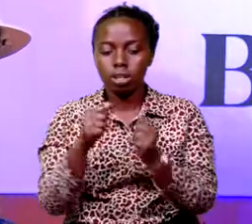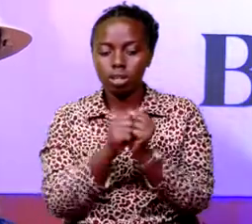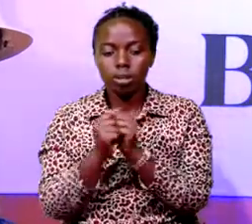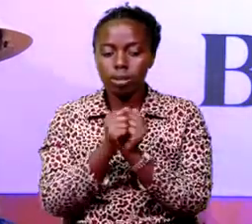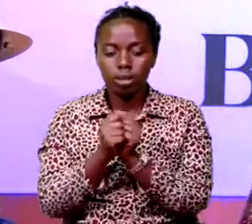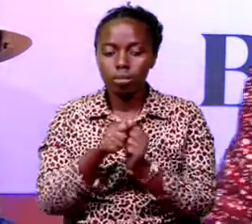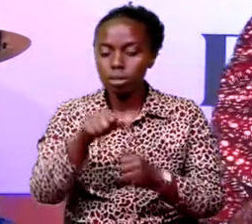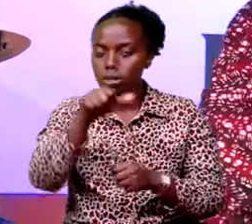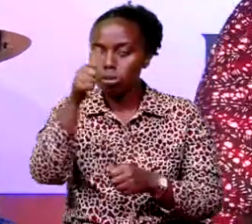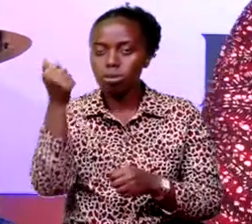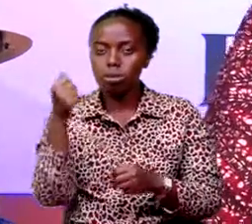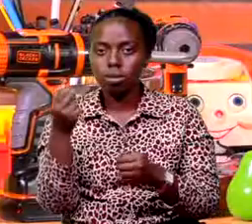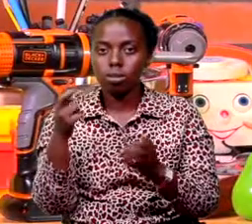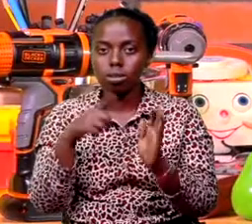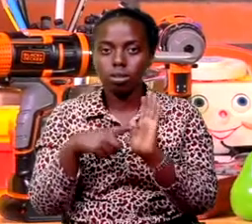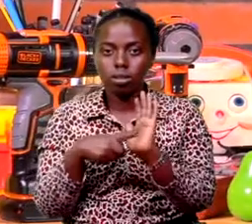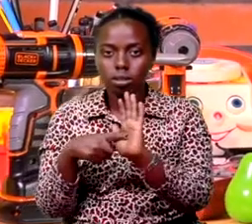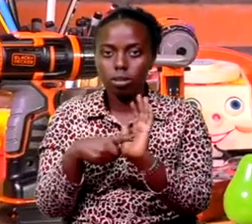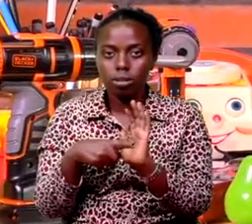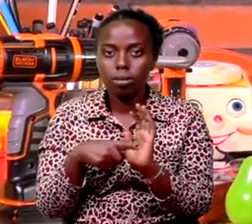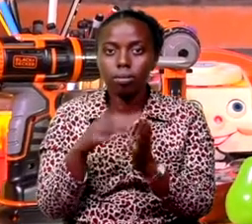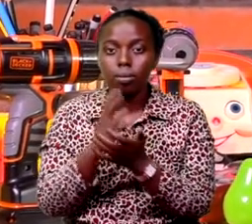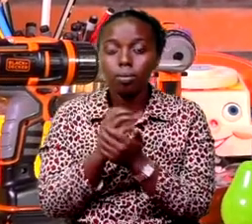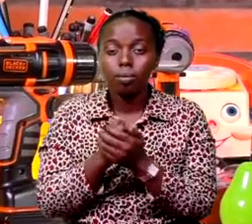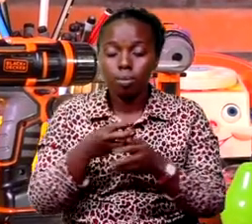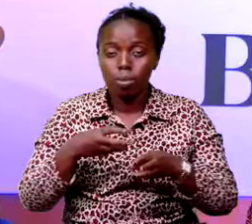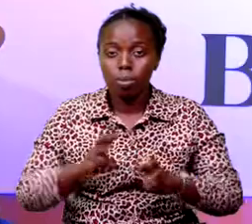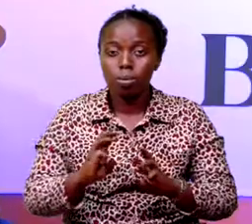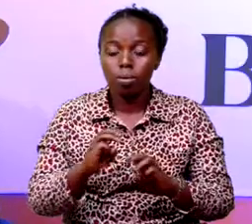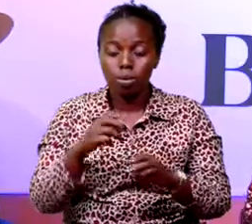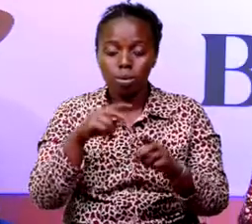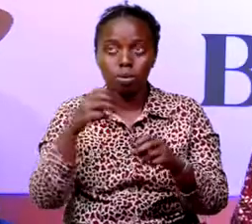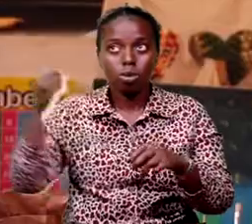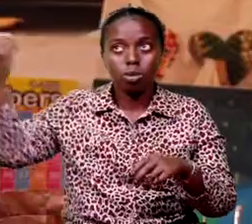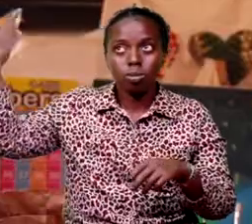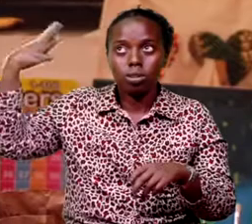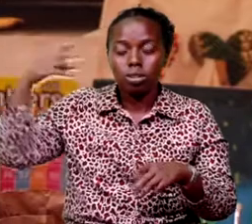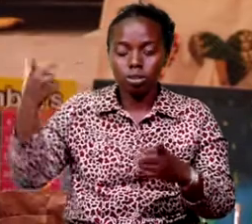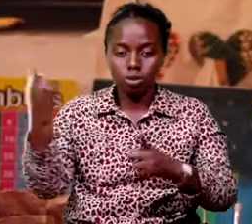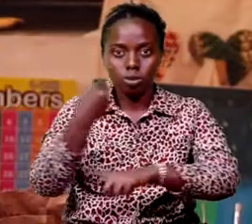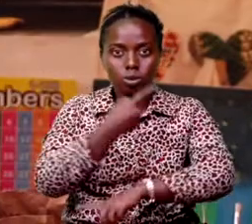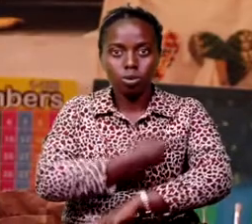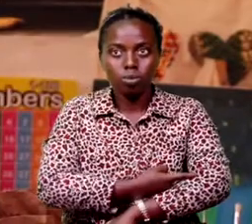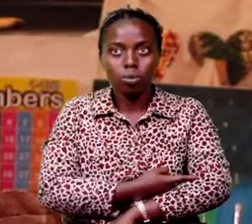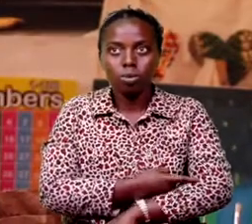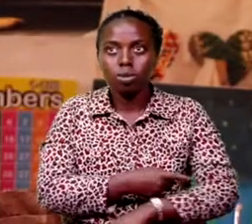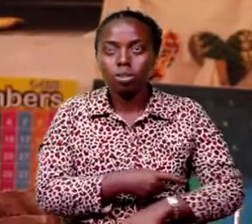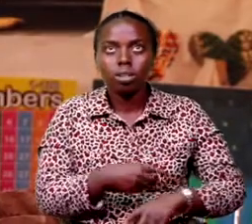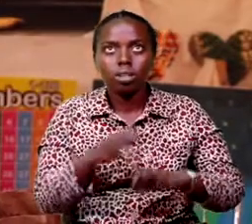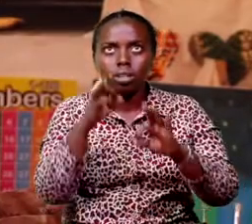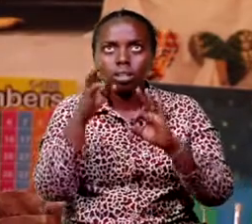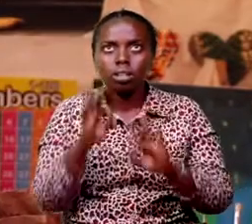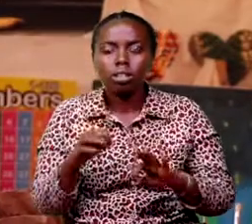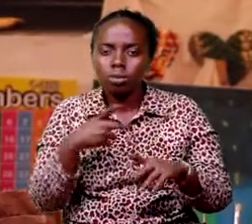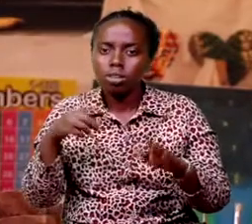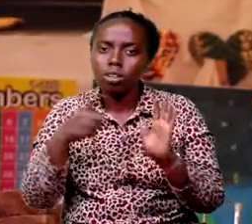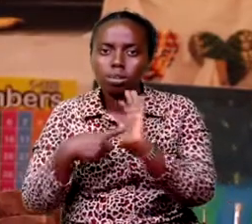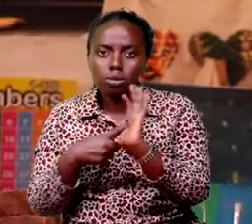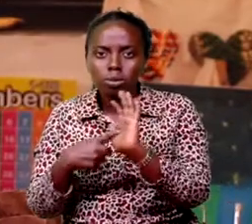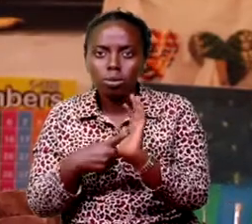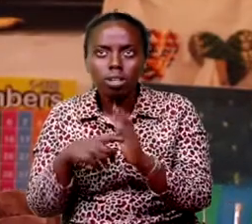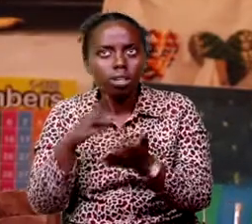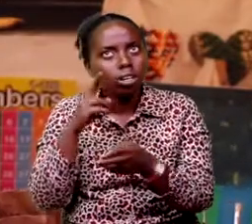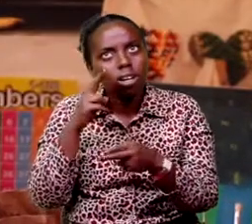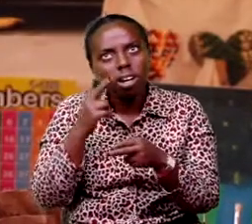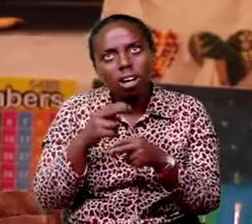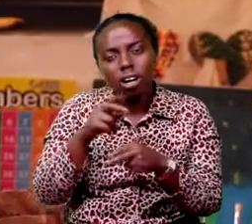na Damian, ndibuze kutwereka uburyo ki ibirayi twaye byazamo amashanyarazi. Uyu munsi rero watuzaniye, uge ni iki ugiye kutwereka